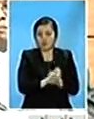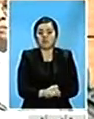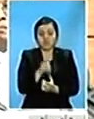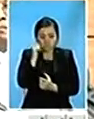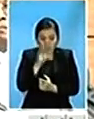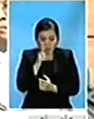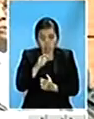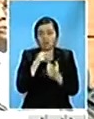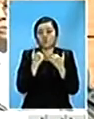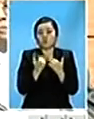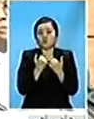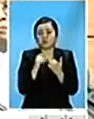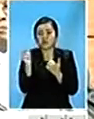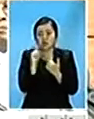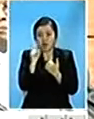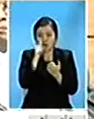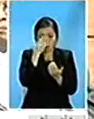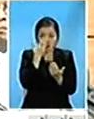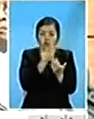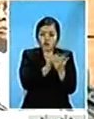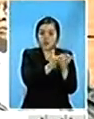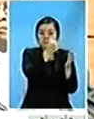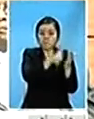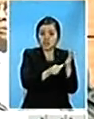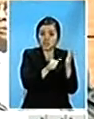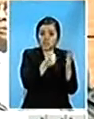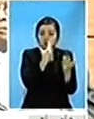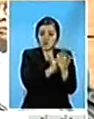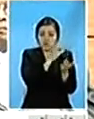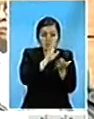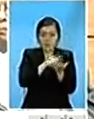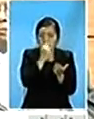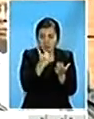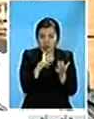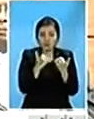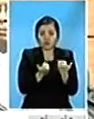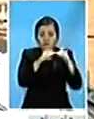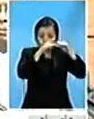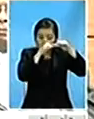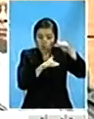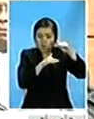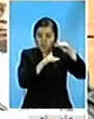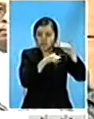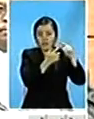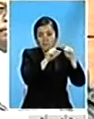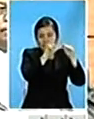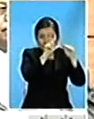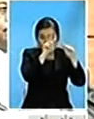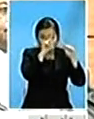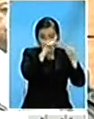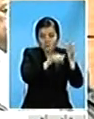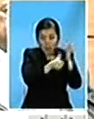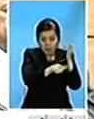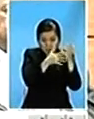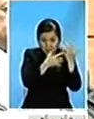งวันนี้เนี่ยก็คือเงินภาษีที่สูญเสียไปนั้นถ้านำไปสู่การ ลดค่าใช้จ่ายของรัฐบาลก็จะไม่มีผลแต่อย่